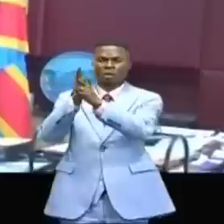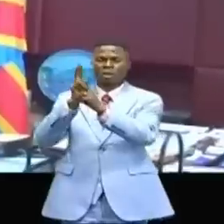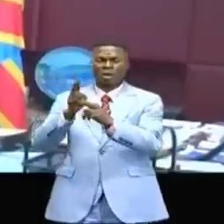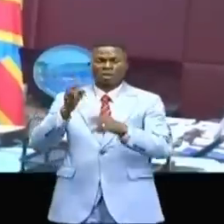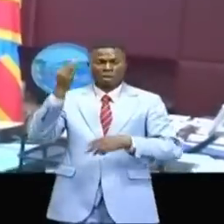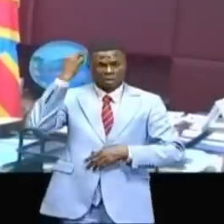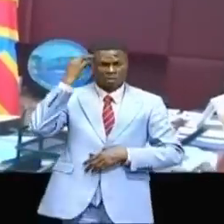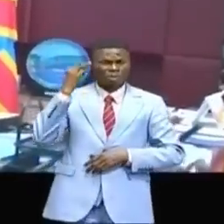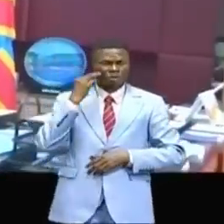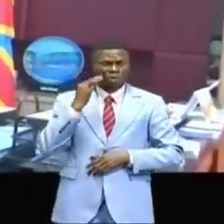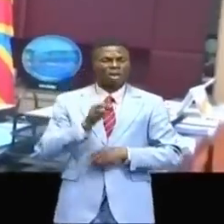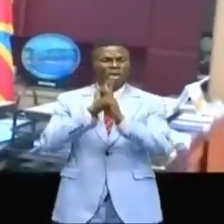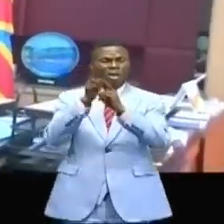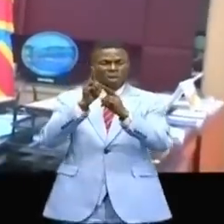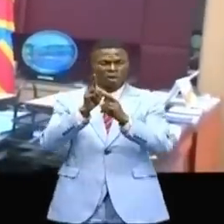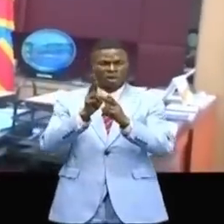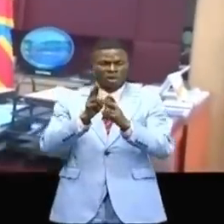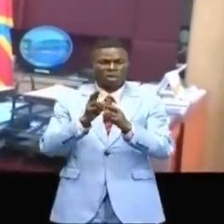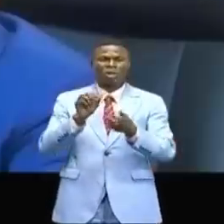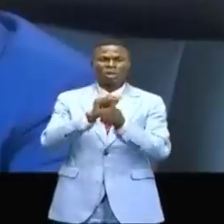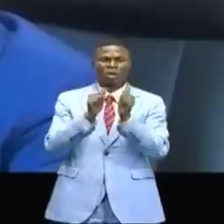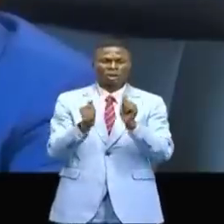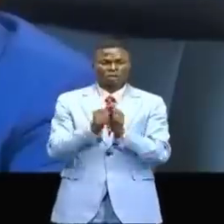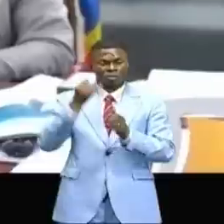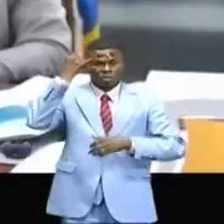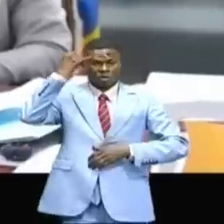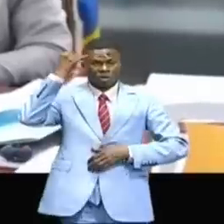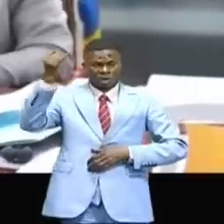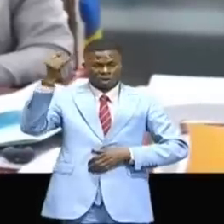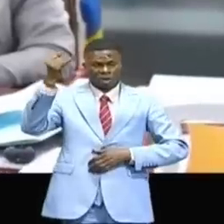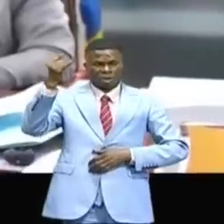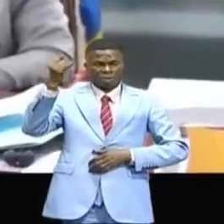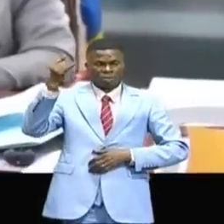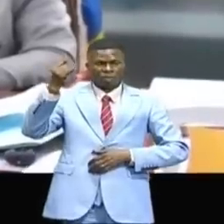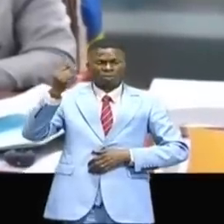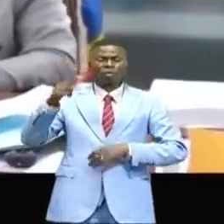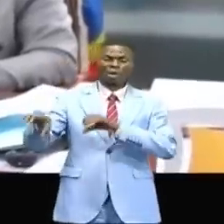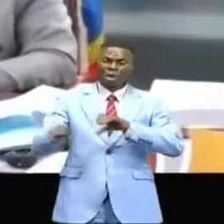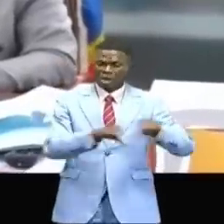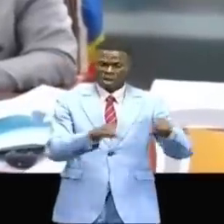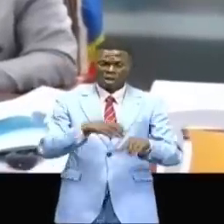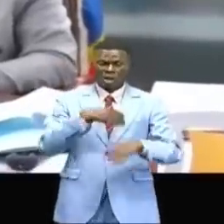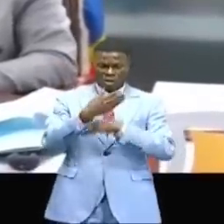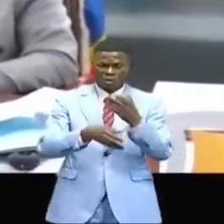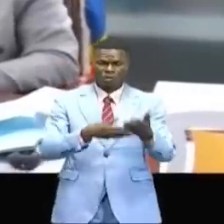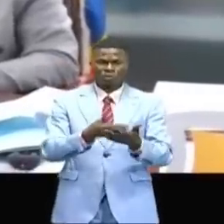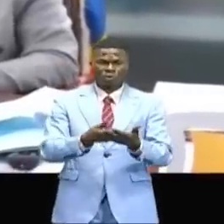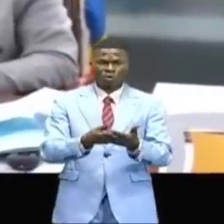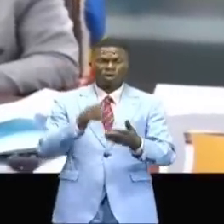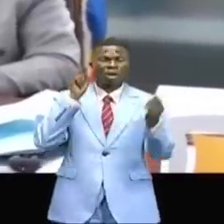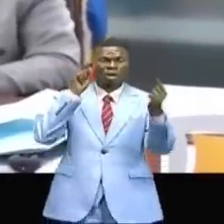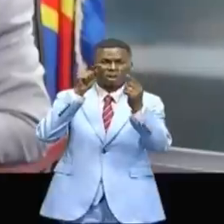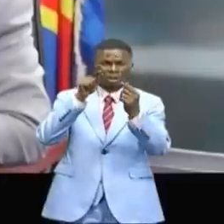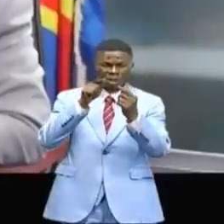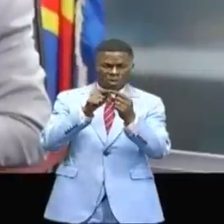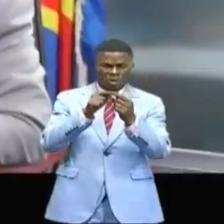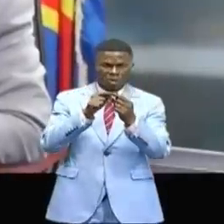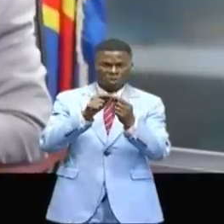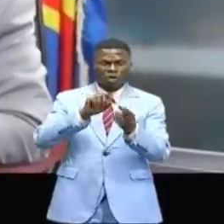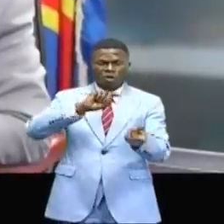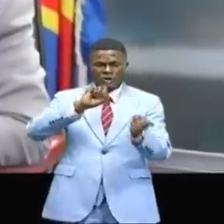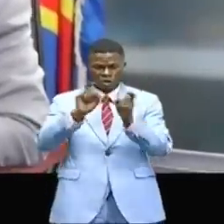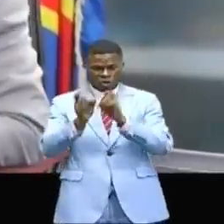Conseil le rapport d'étape sur quelques initiatives prises et les actions réalisées dans le but d'insuffler le